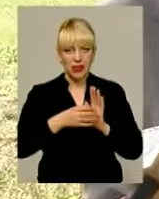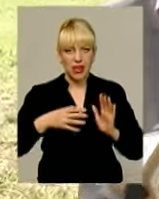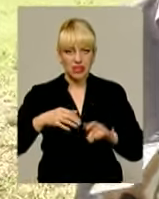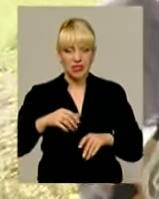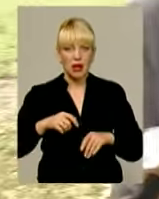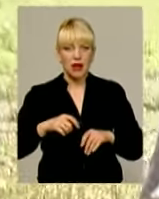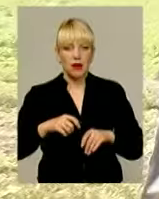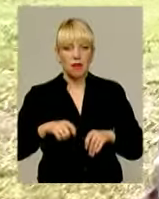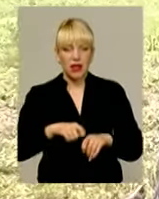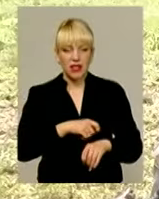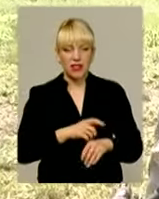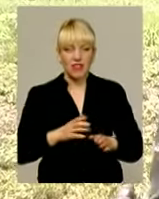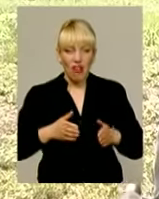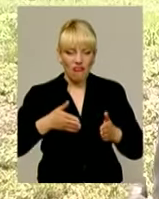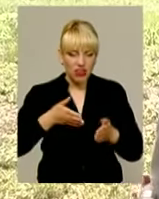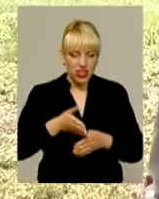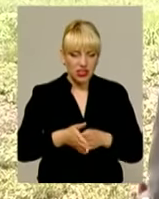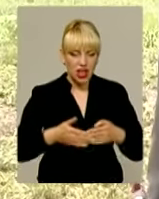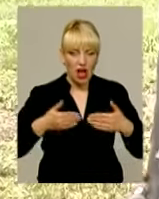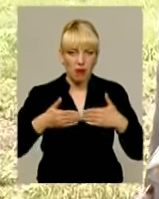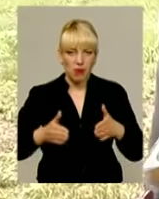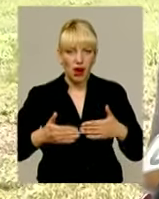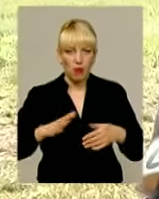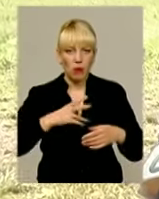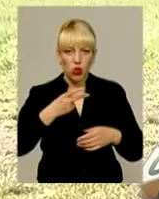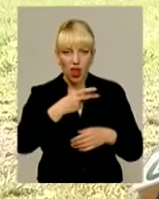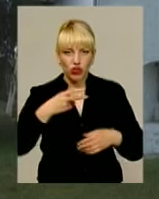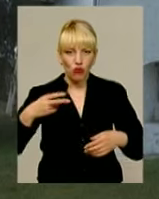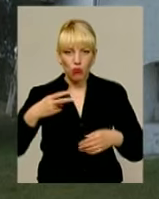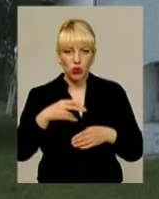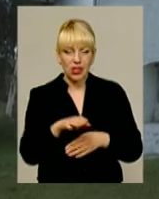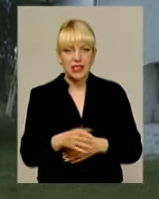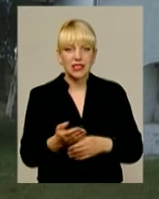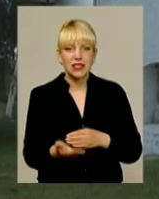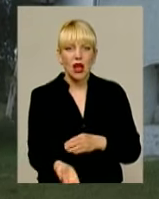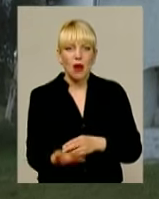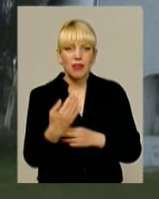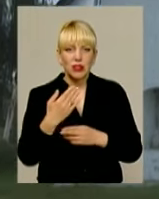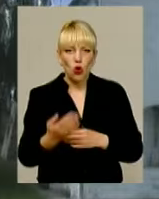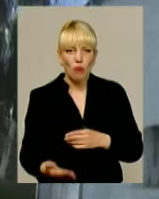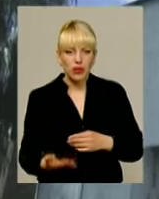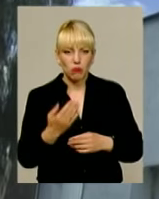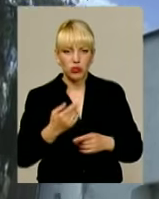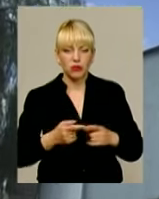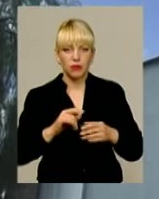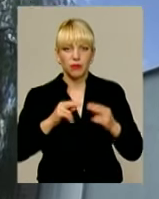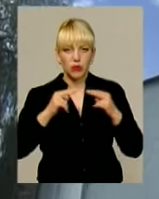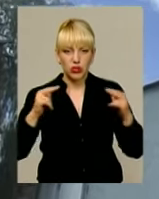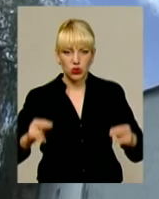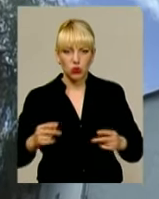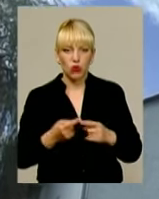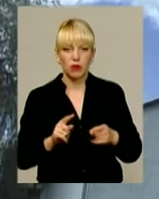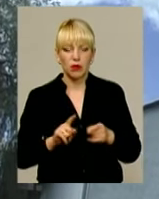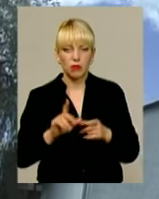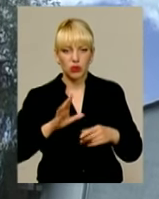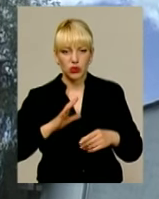оборонна брама також була двоповерхова з підйомним містком. Аби популяризувати історичну пам'ятку, цьогоріч запустили